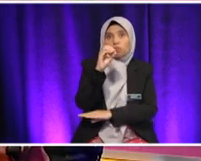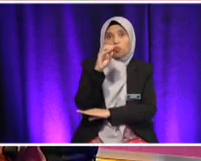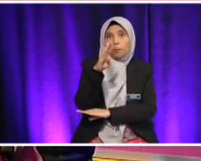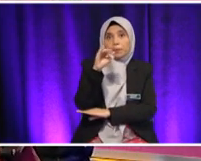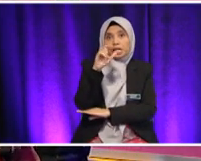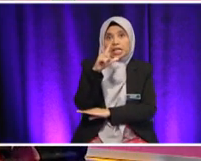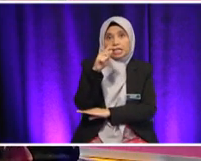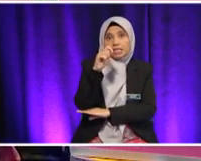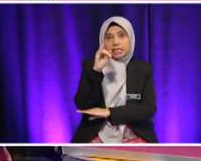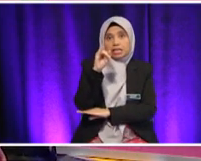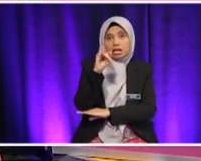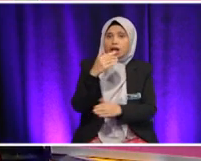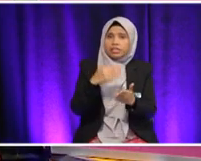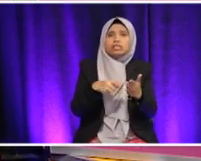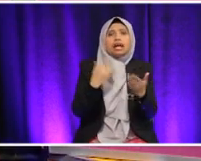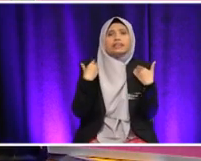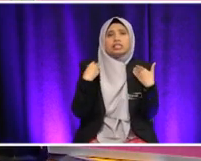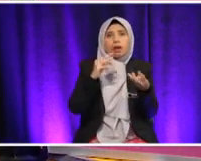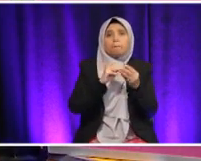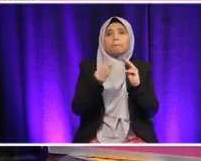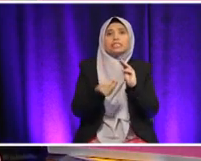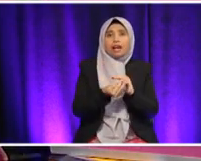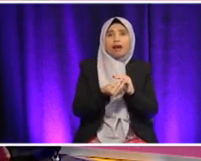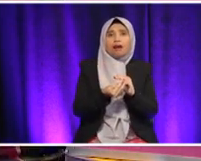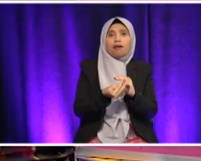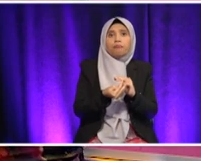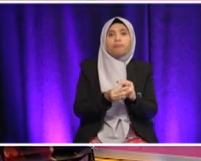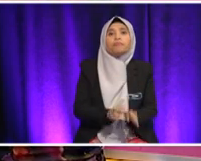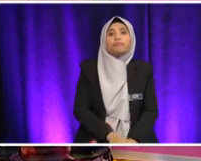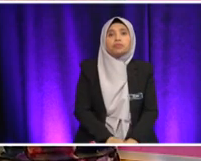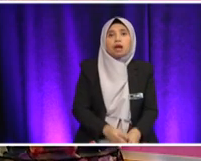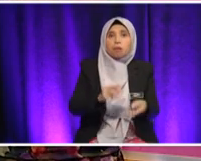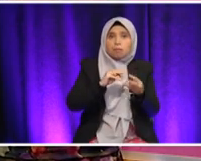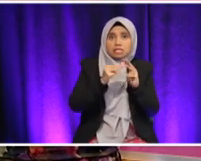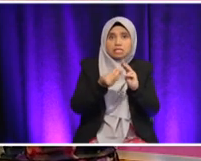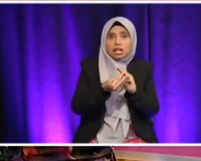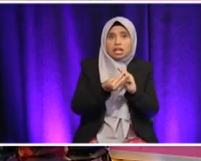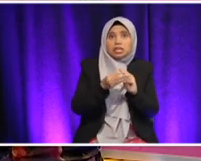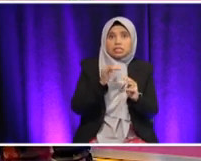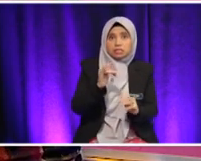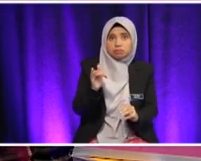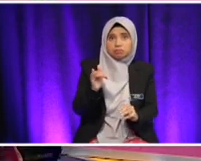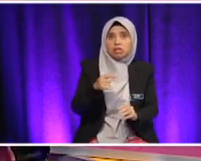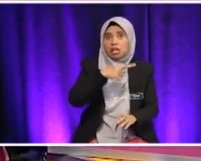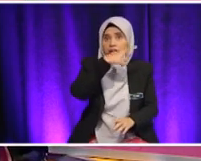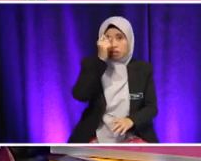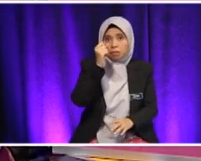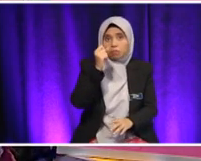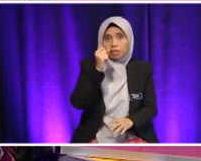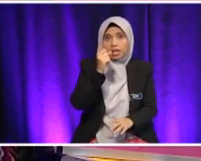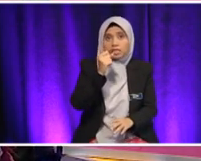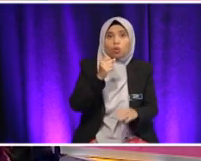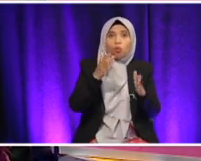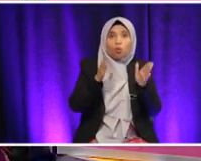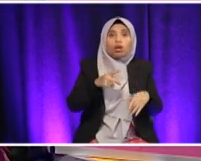ada masalah mobility oke disebabkan masalah mobility ini Oke menyebabkan warga emas tidak boleh